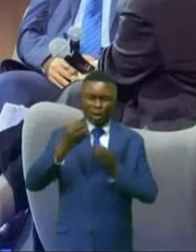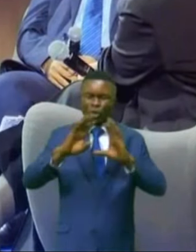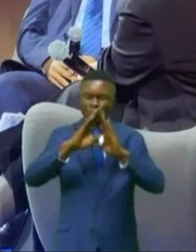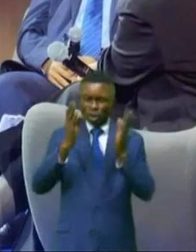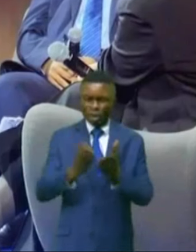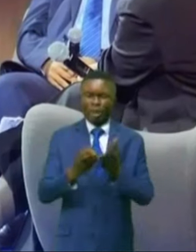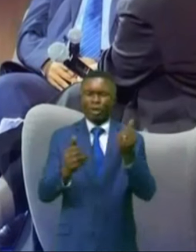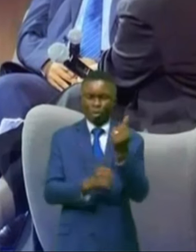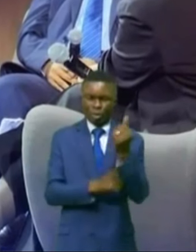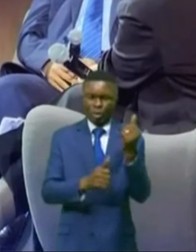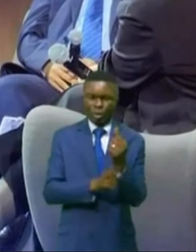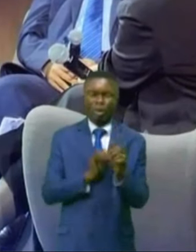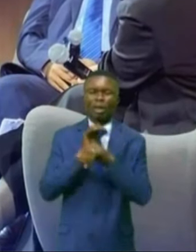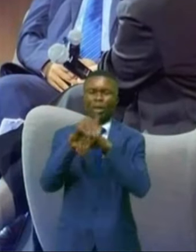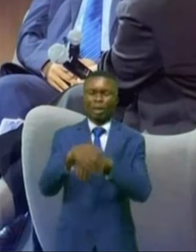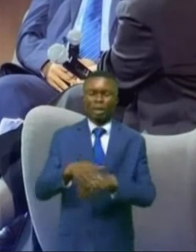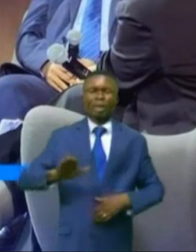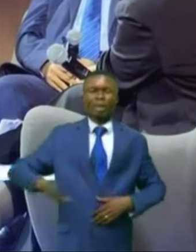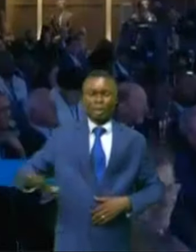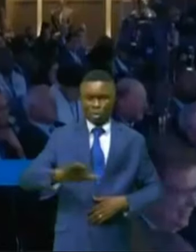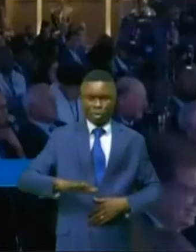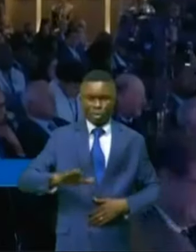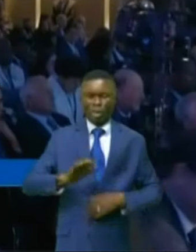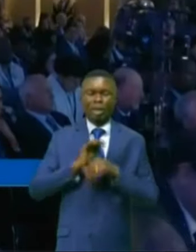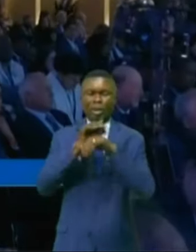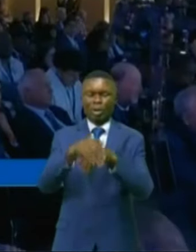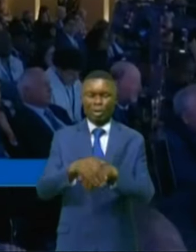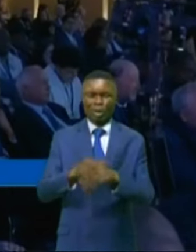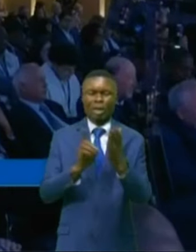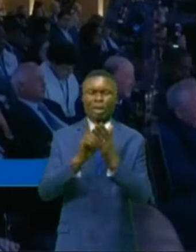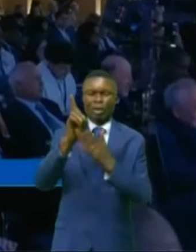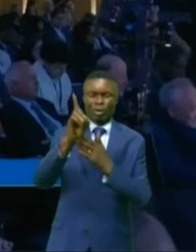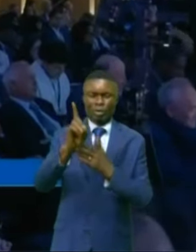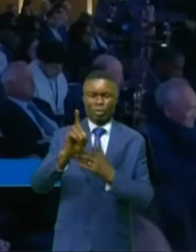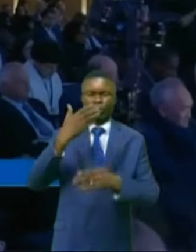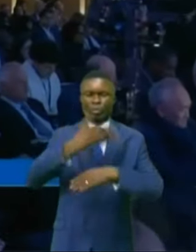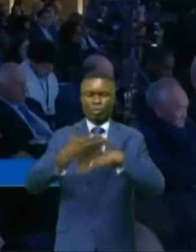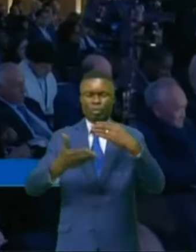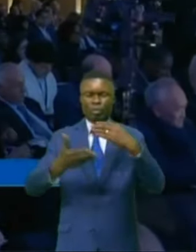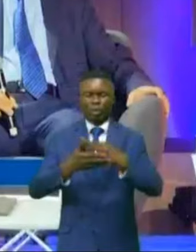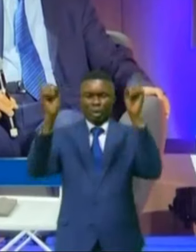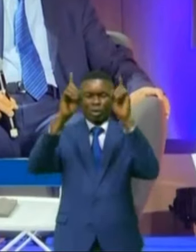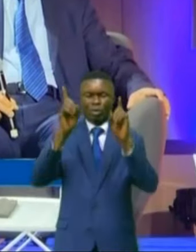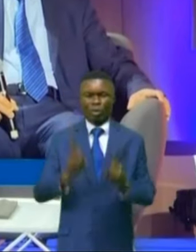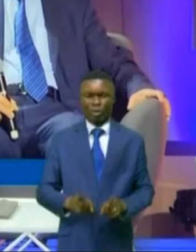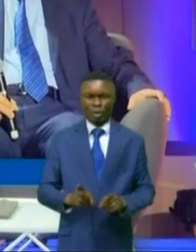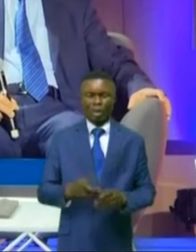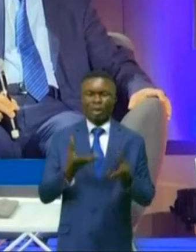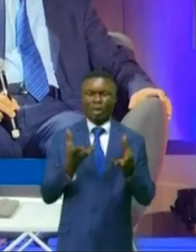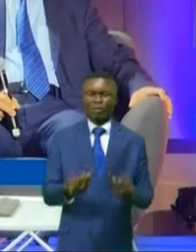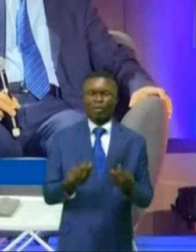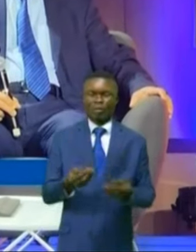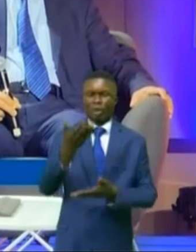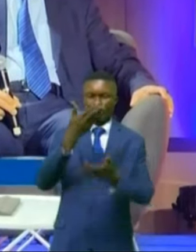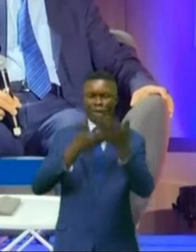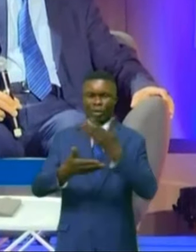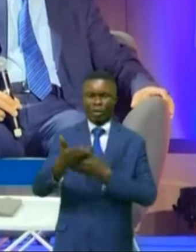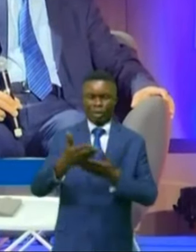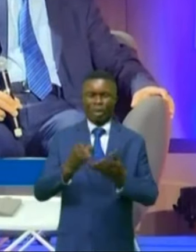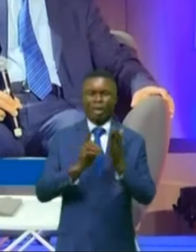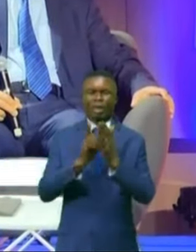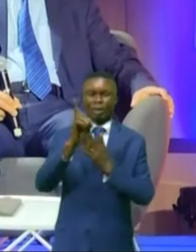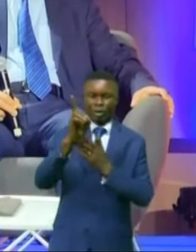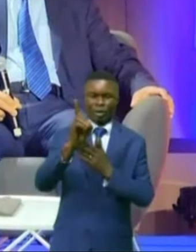panel l'engagement du pays à participer au développement des infrastructures africaines pour faciliter les échanges et booster